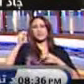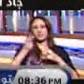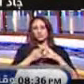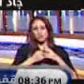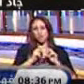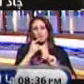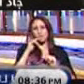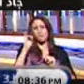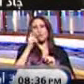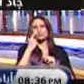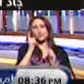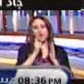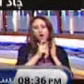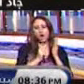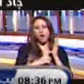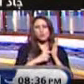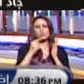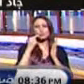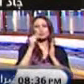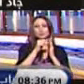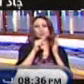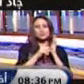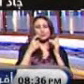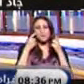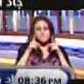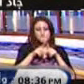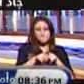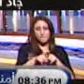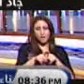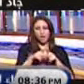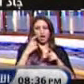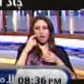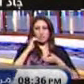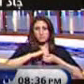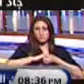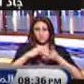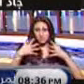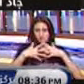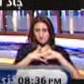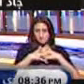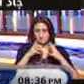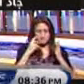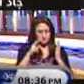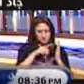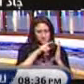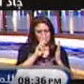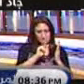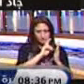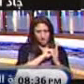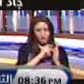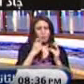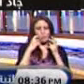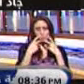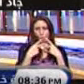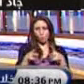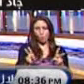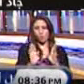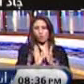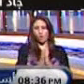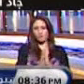للقرار الدستورية، ثم يعاد المحكمة الدستورية علشان تقول أن بالفعل تم إعمال مقتضى